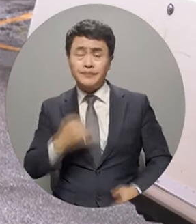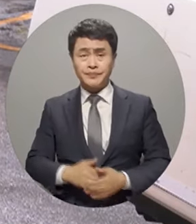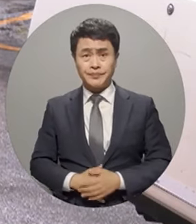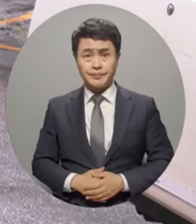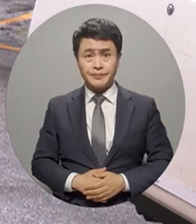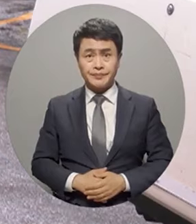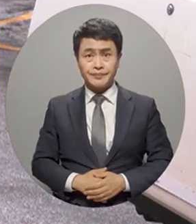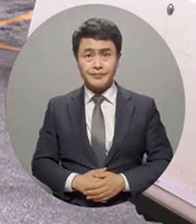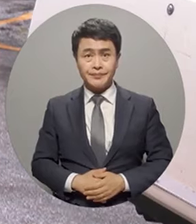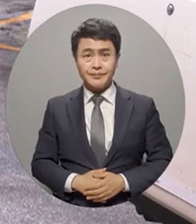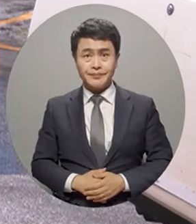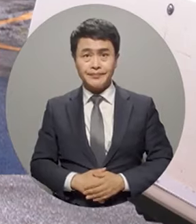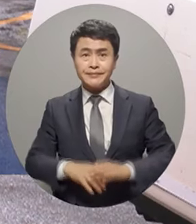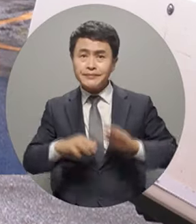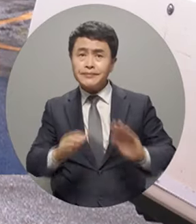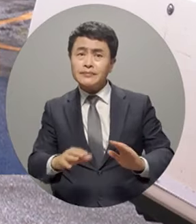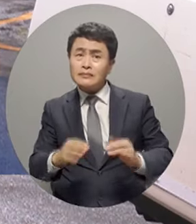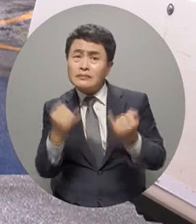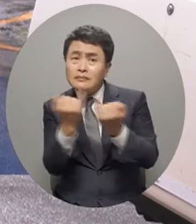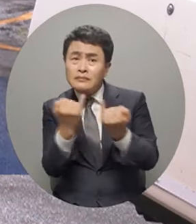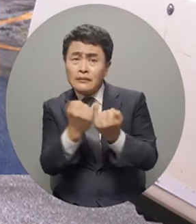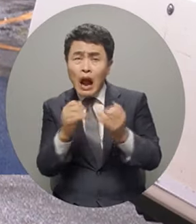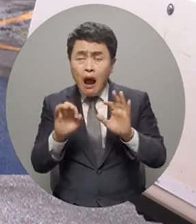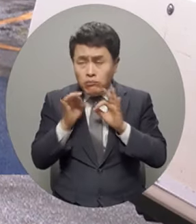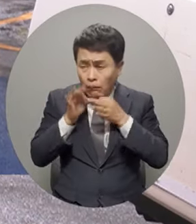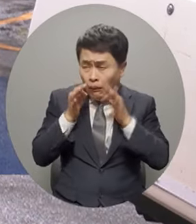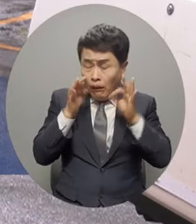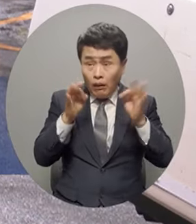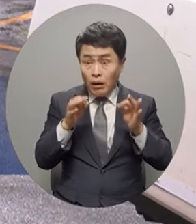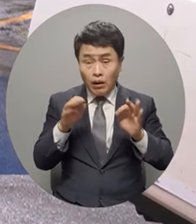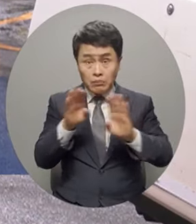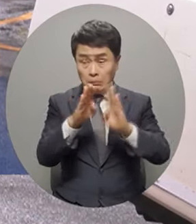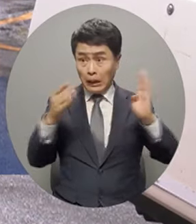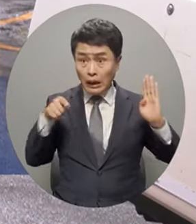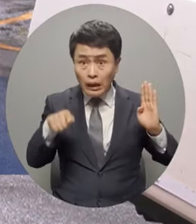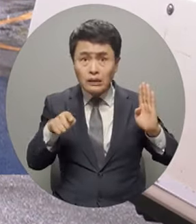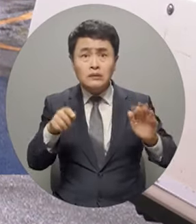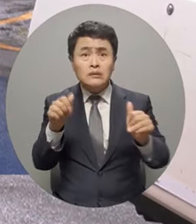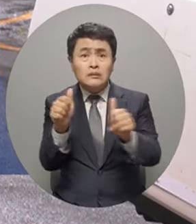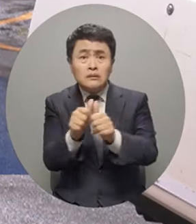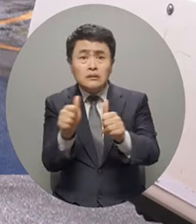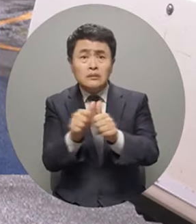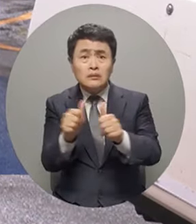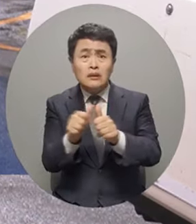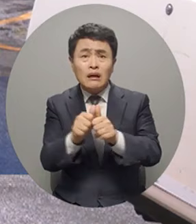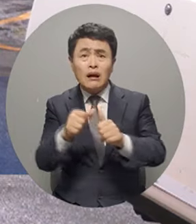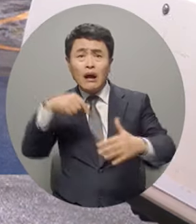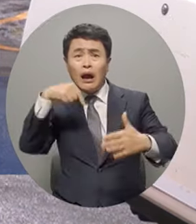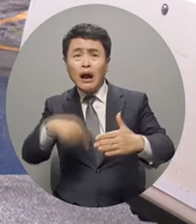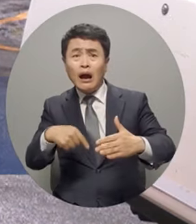상태입니다. 근데 여자분이 비명 소리가 들려서 나오고니까 남자분이 안에서